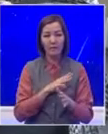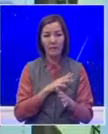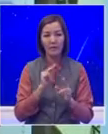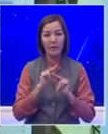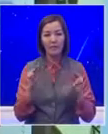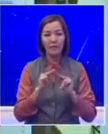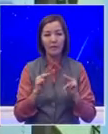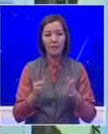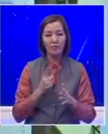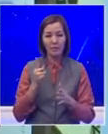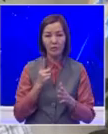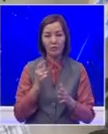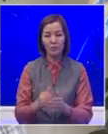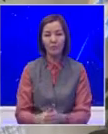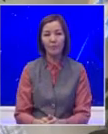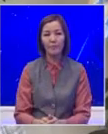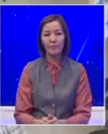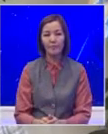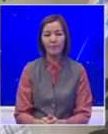педагогическому мастерству